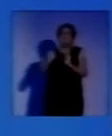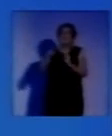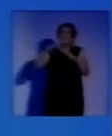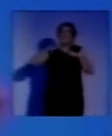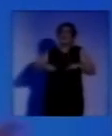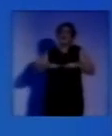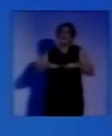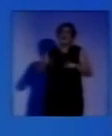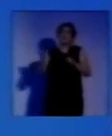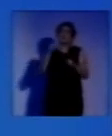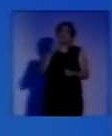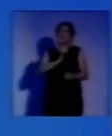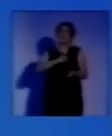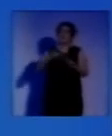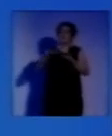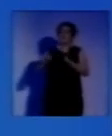αναποτελεσματικό και πελατειακό κράτος.